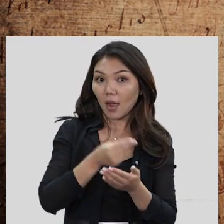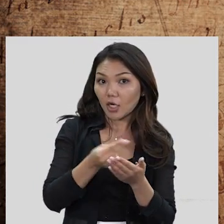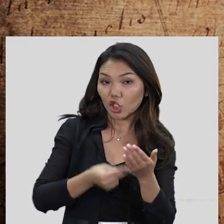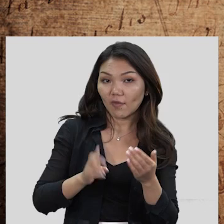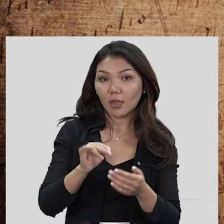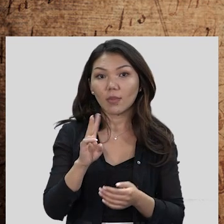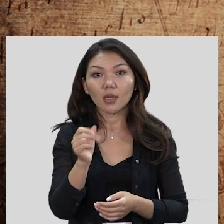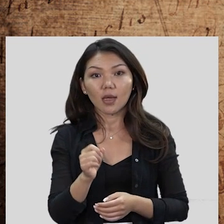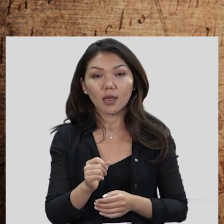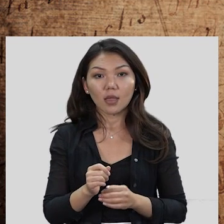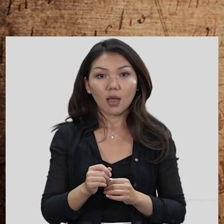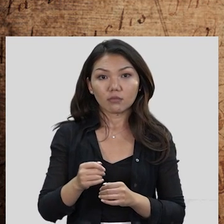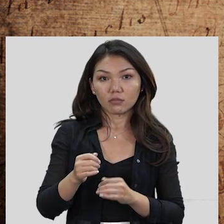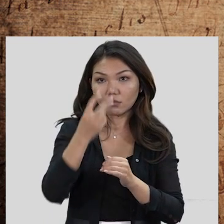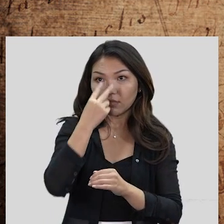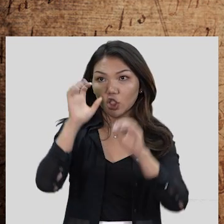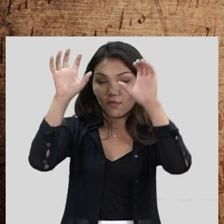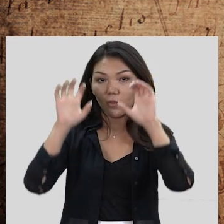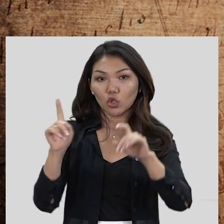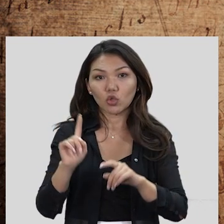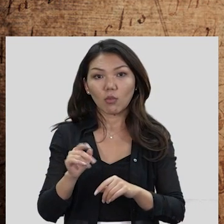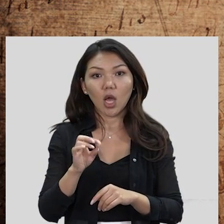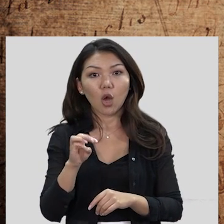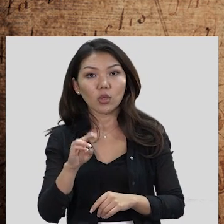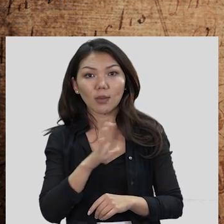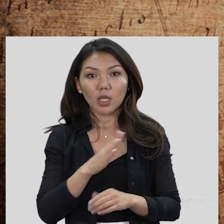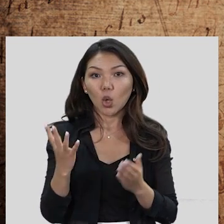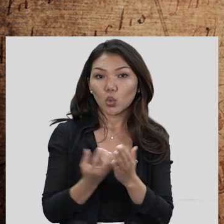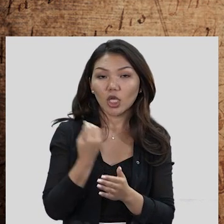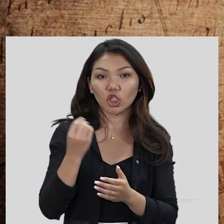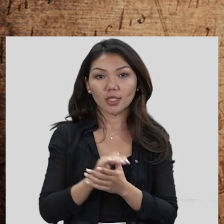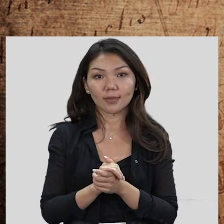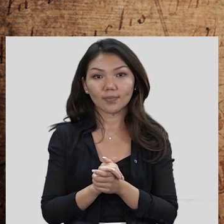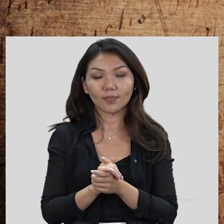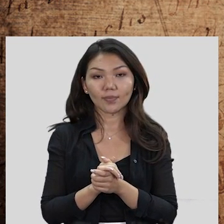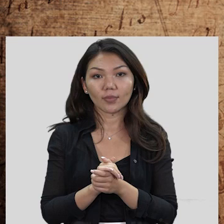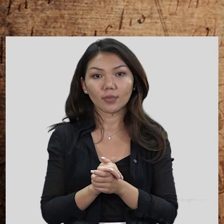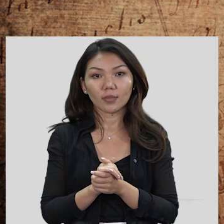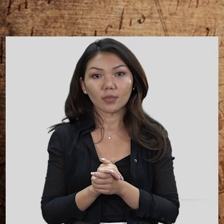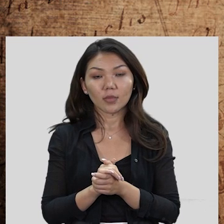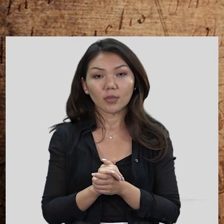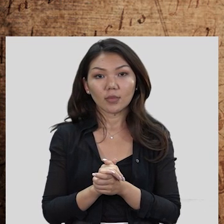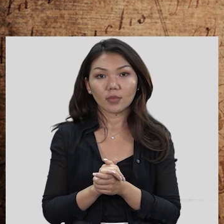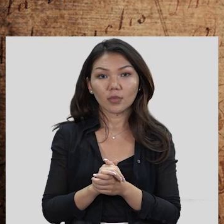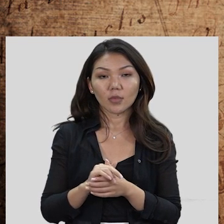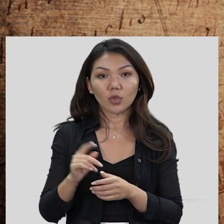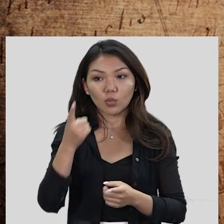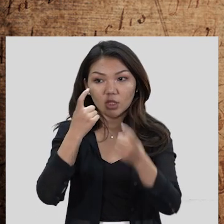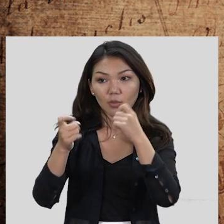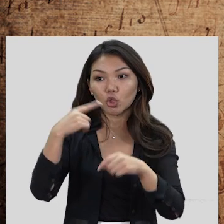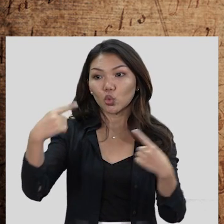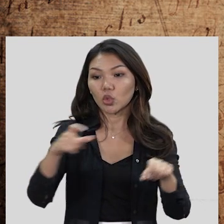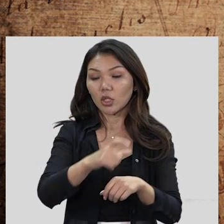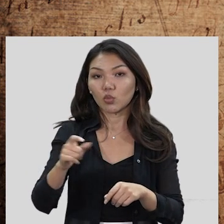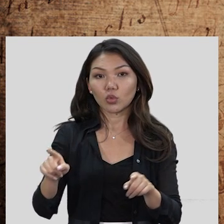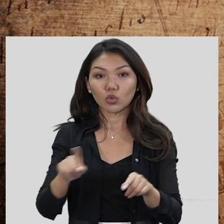для магического обряда чтобы охота была удачной потом он стал использовать пиктограммы чтобы не забыть что-то про быков или чтобы сообщить другим что